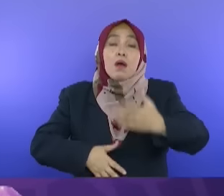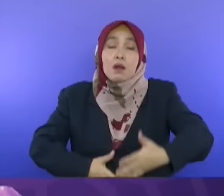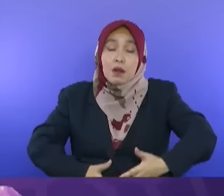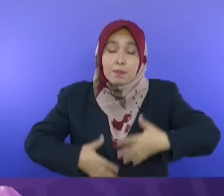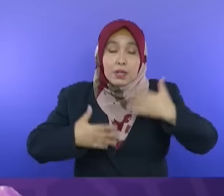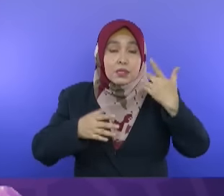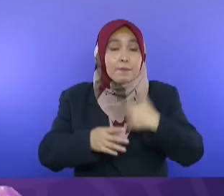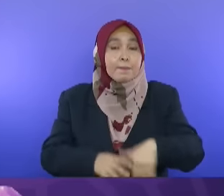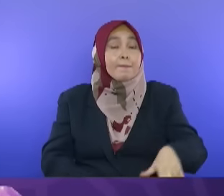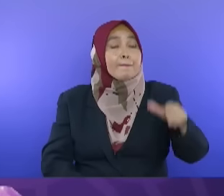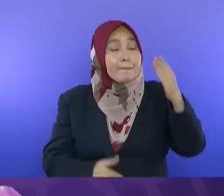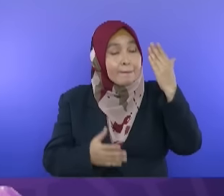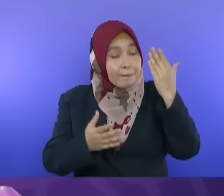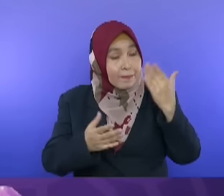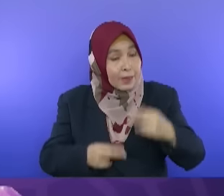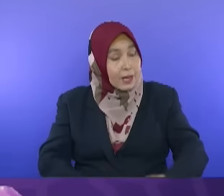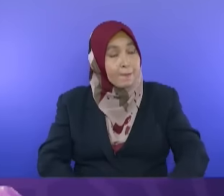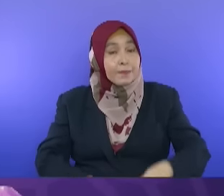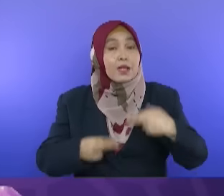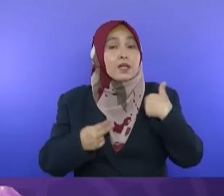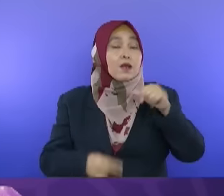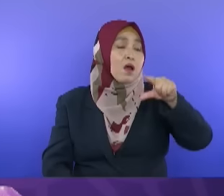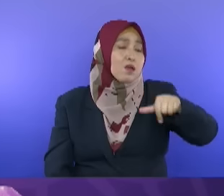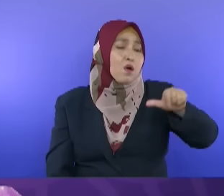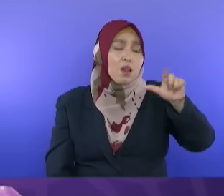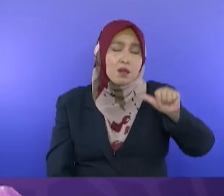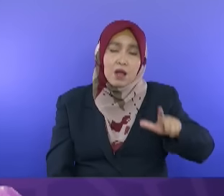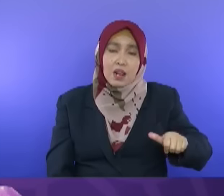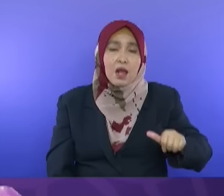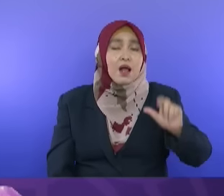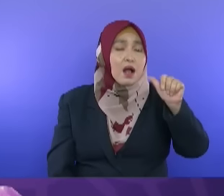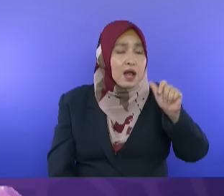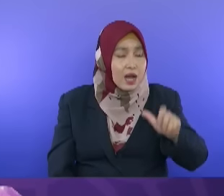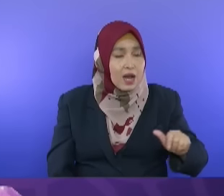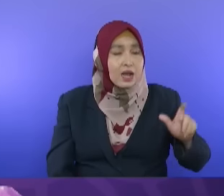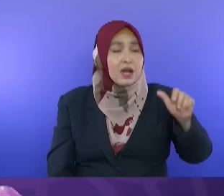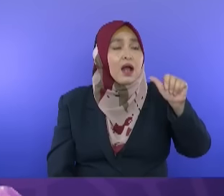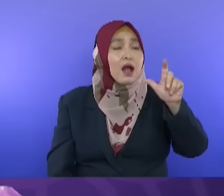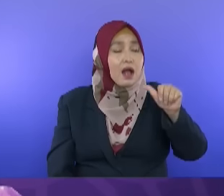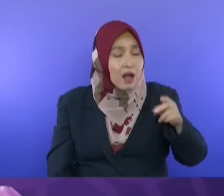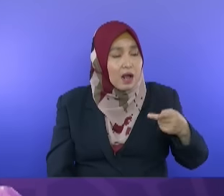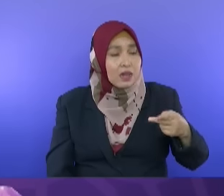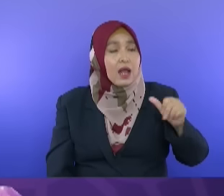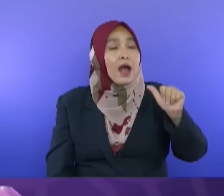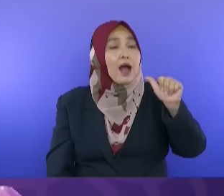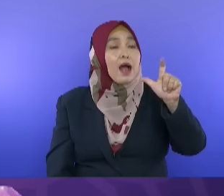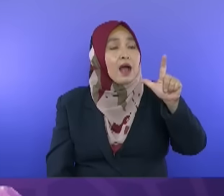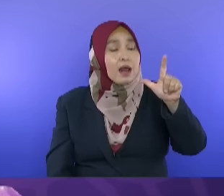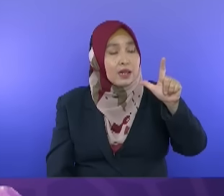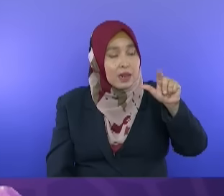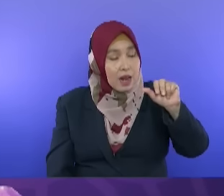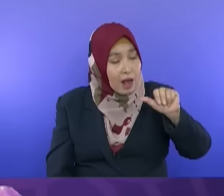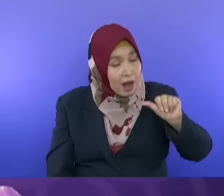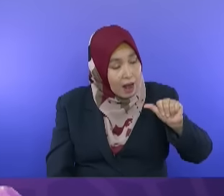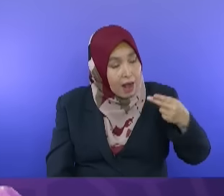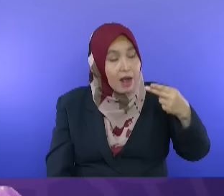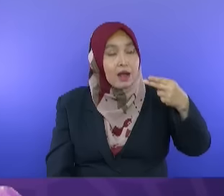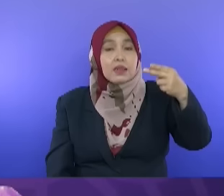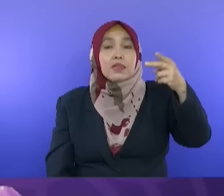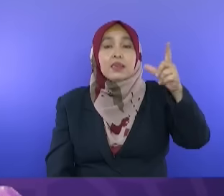tapi dia dia hidupkan dengan Qalqalah jangan ahli ahli ahli